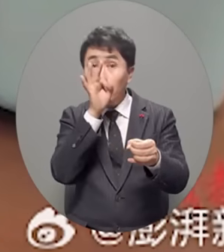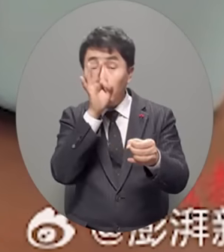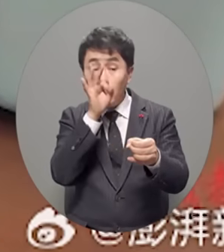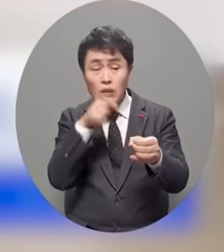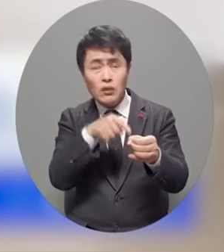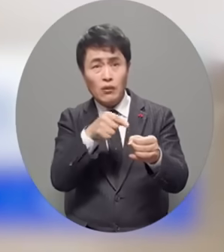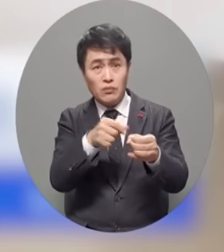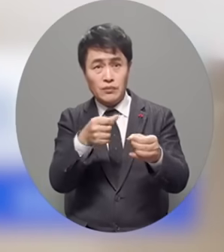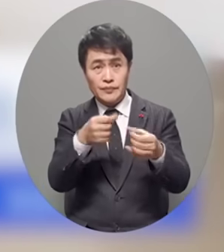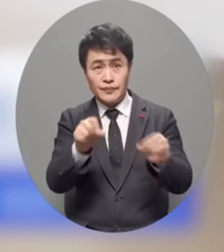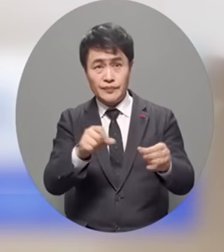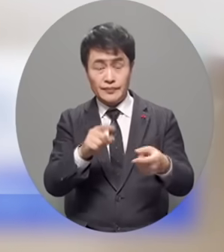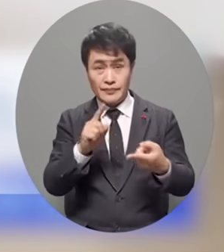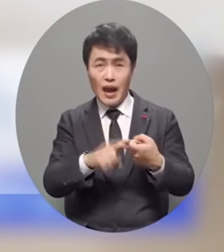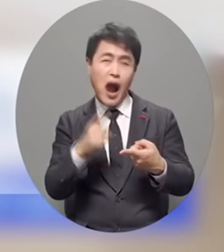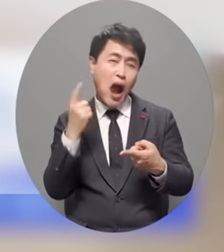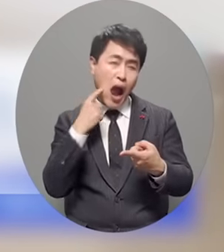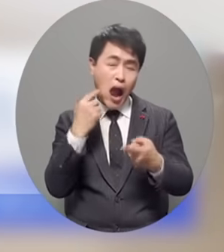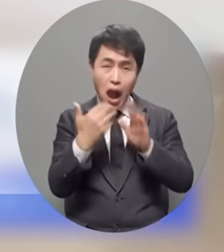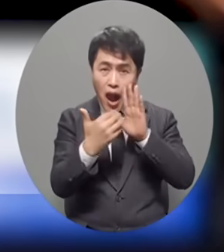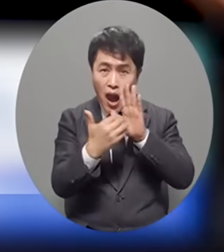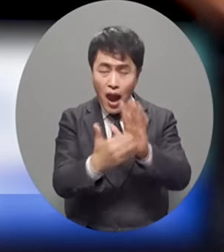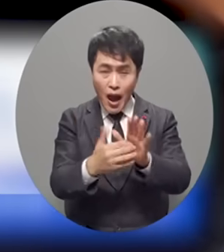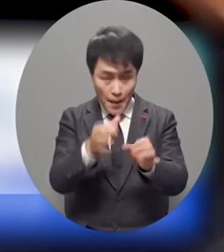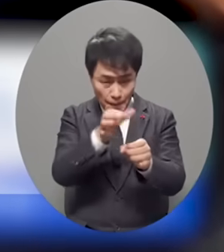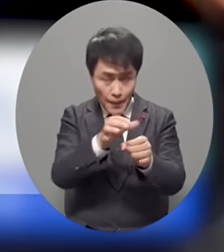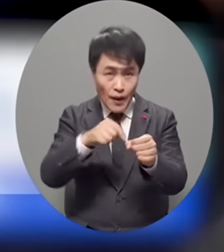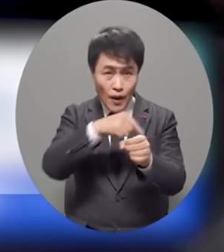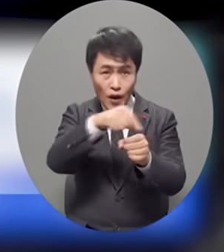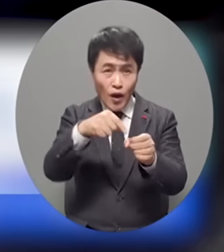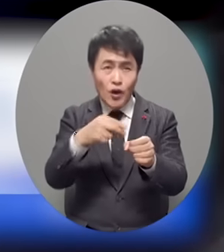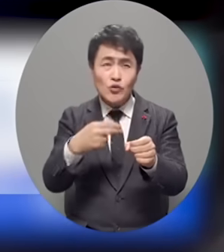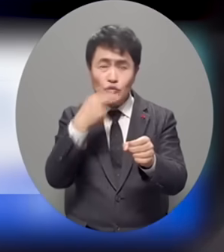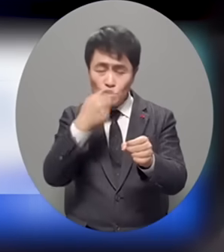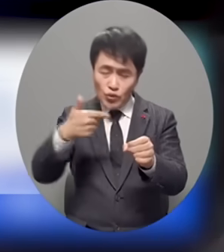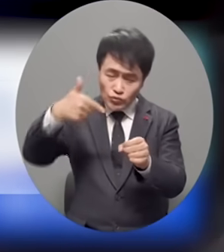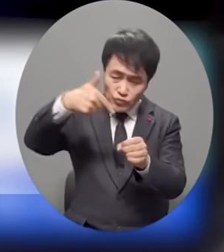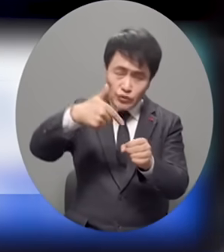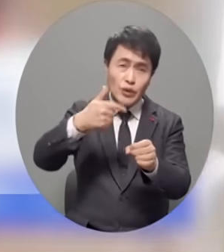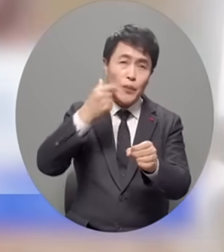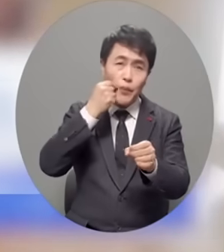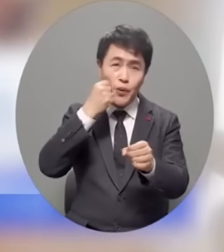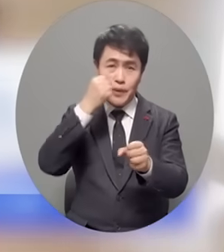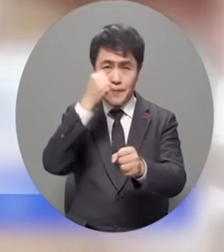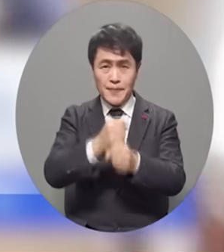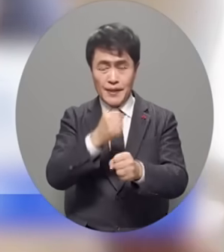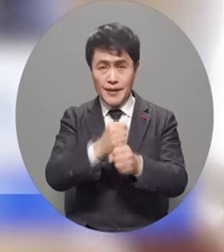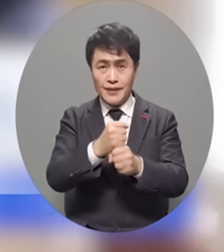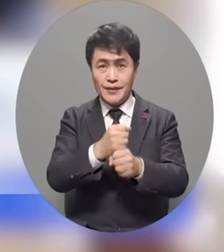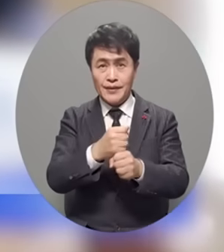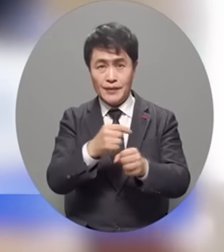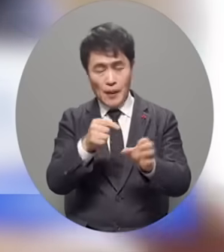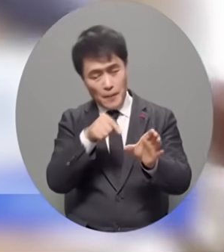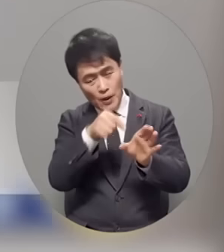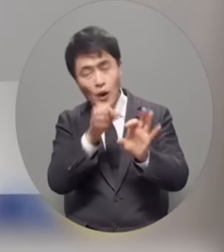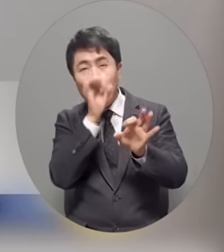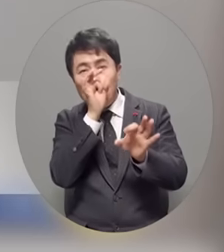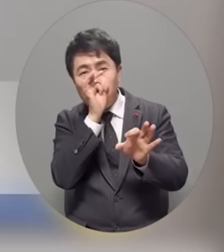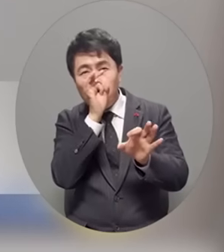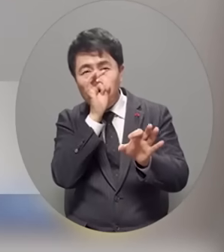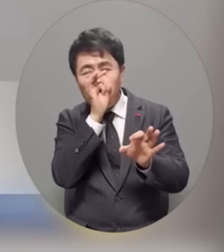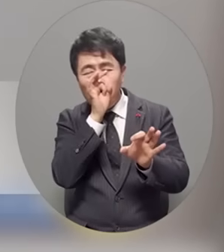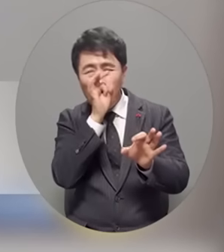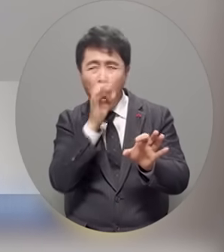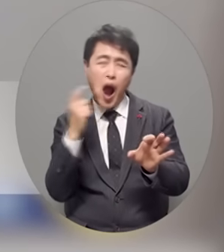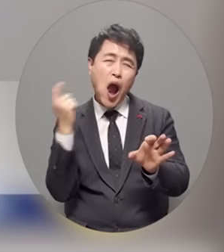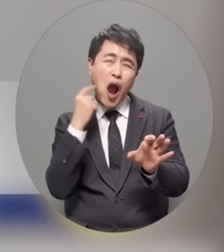있습니다. 가짜를 막기 위해 병 입구를 술을 다시 채울 수 없게 만들자 벽에 구멍을 뚫어 싸구려 술을 채운